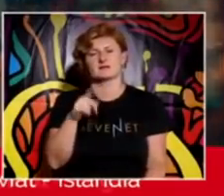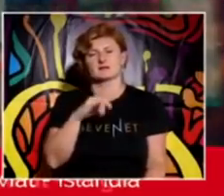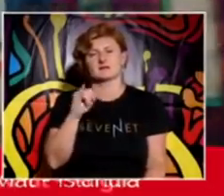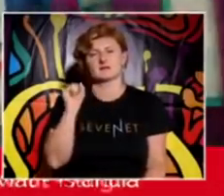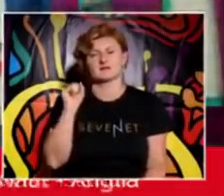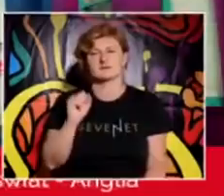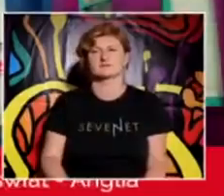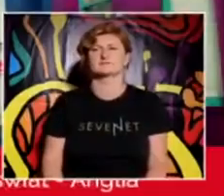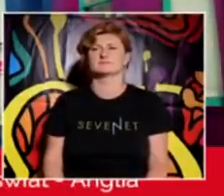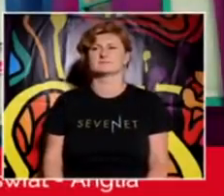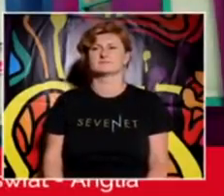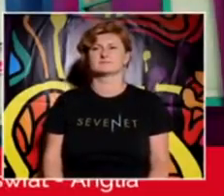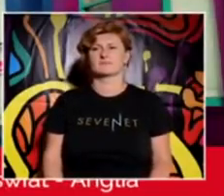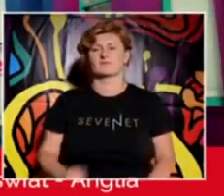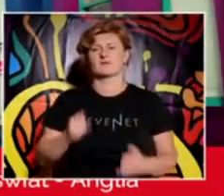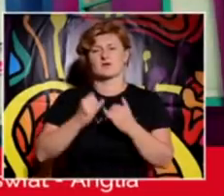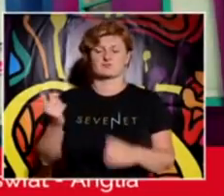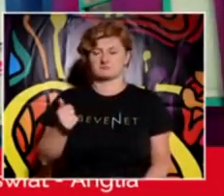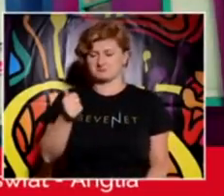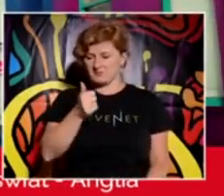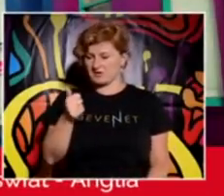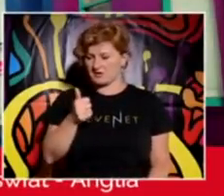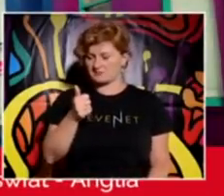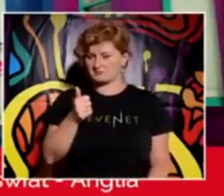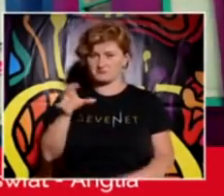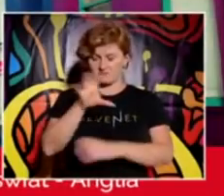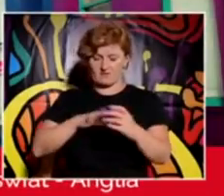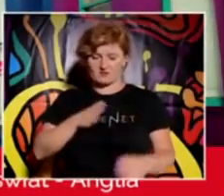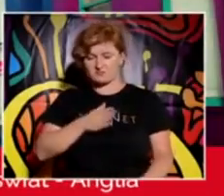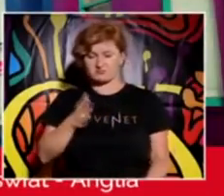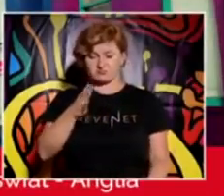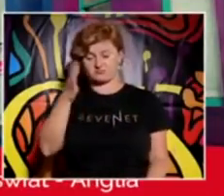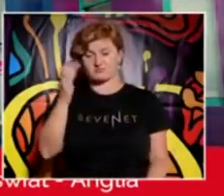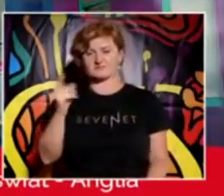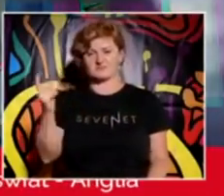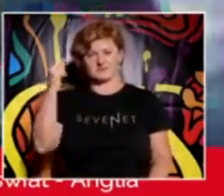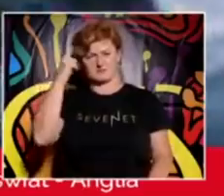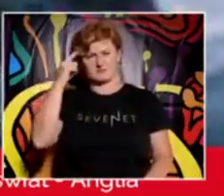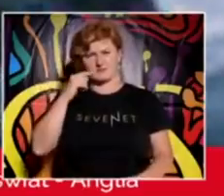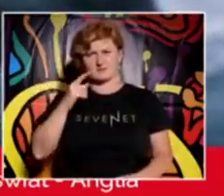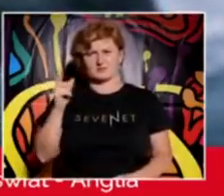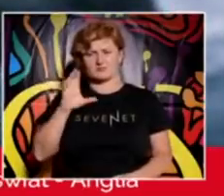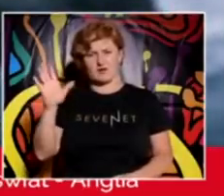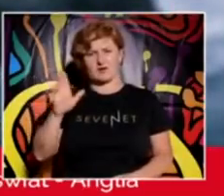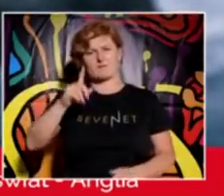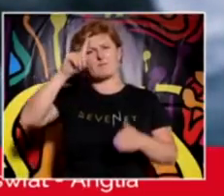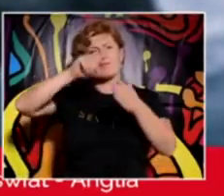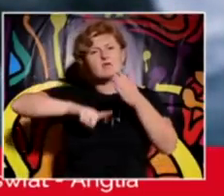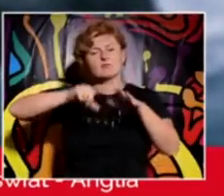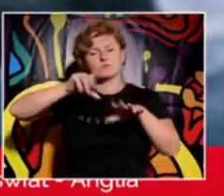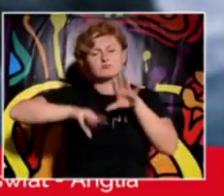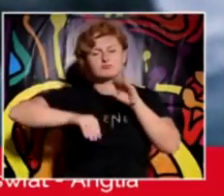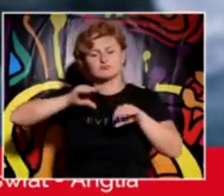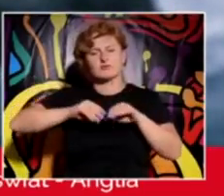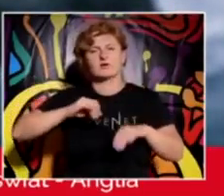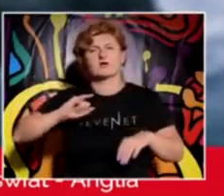No i właśnie. Czy skoro idziesz tak sobie sama przez świat, to myślisz w ogóle o tym, masz jakiś budżet miesięczny? Jak to dzisiaj wygląda? W